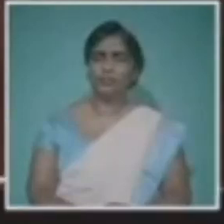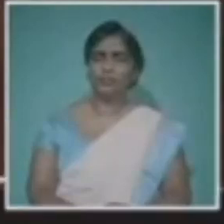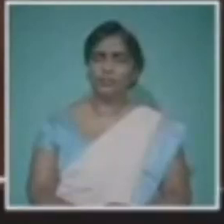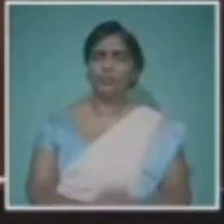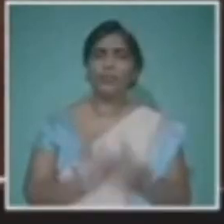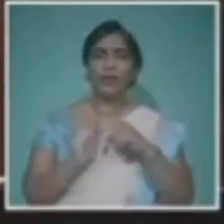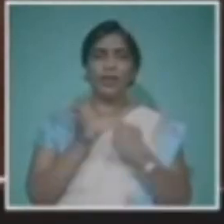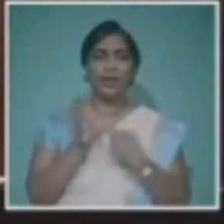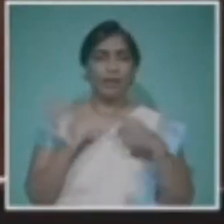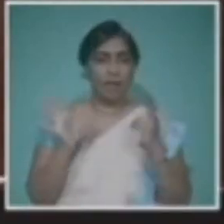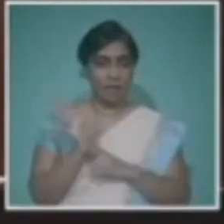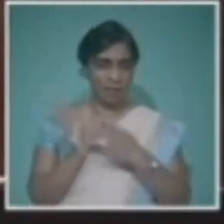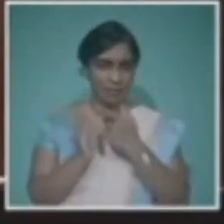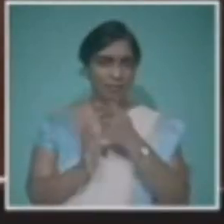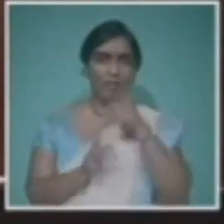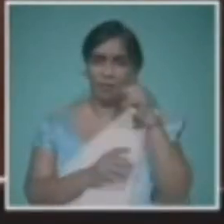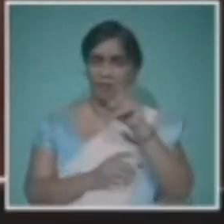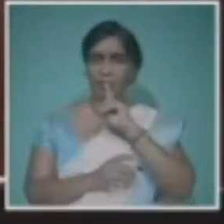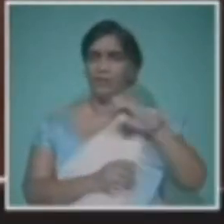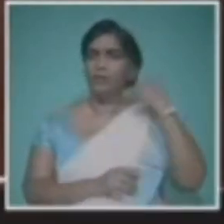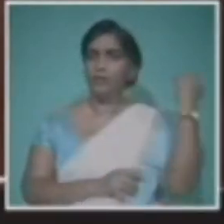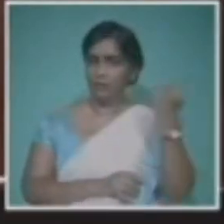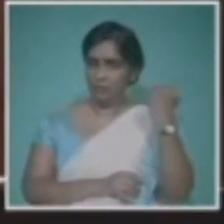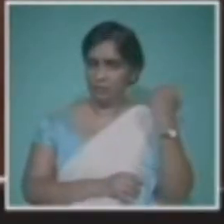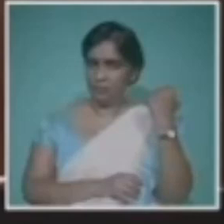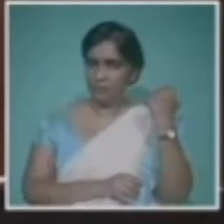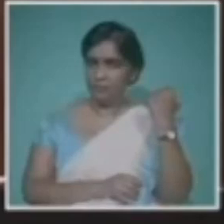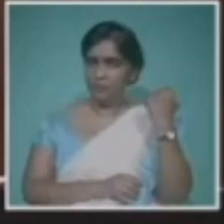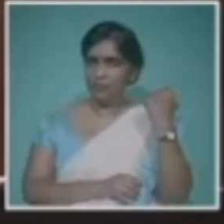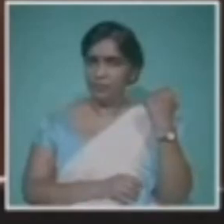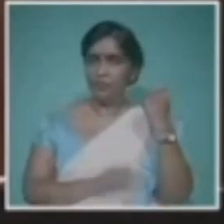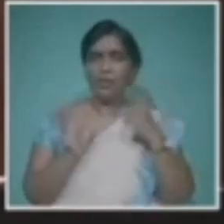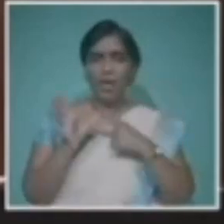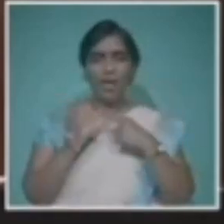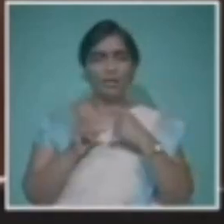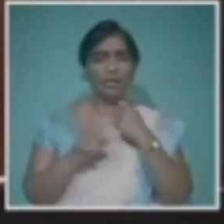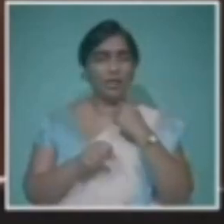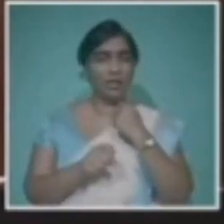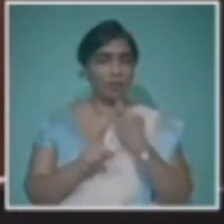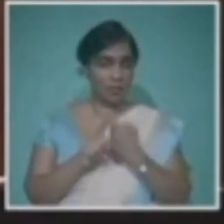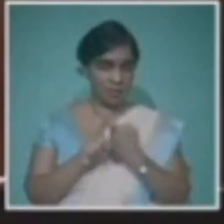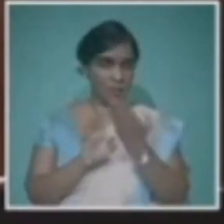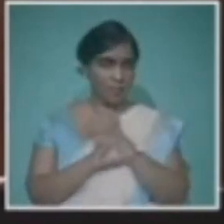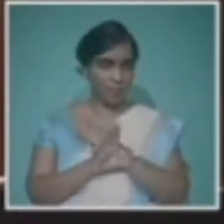රන් ගරු මන්ත්‍රීතුමා ස්තුතියි. ඔබතුමා මේ කතා කරන්නේ නිවාඩ් කබ්‍රාල් හිටපු